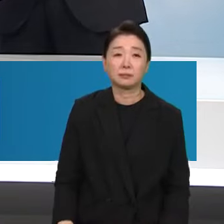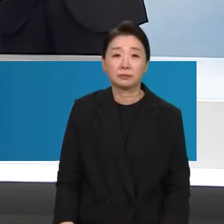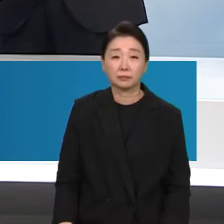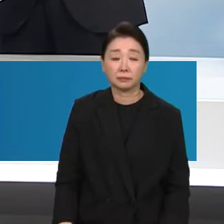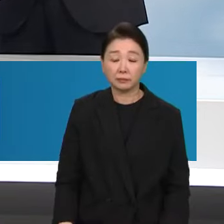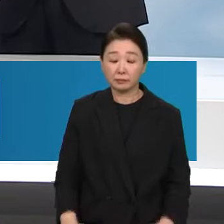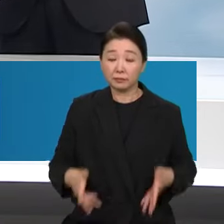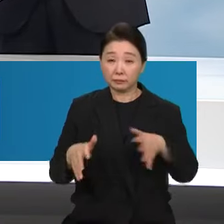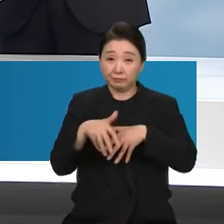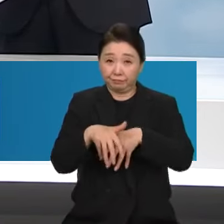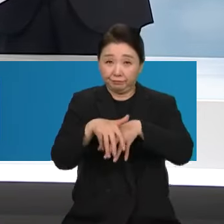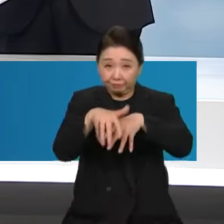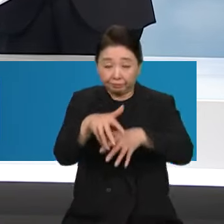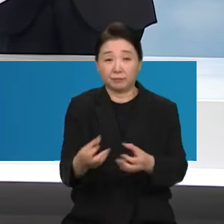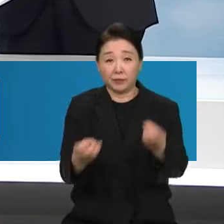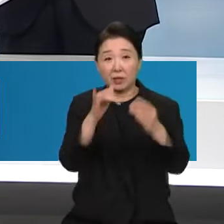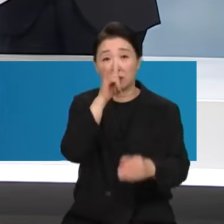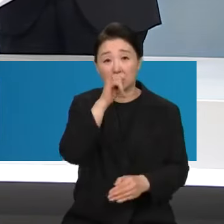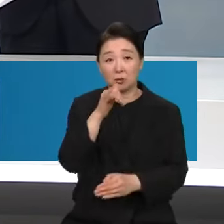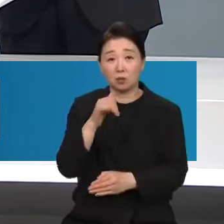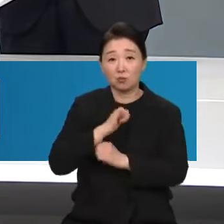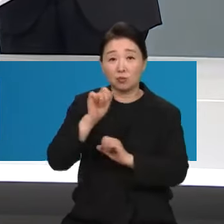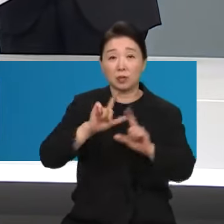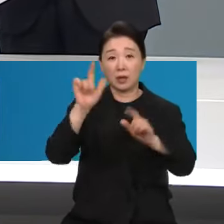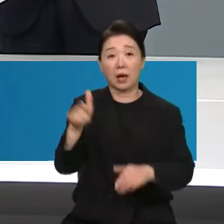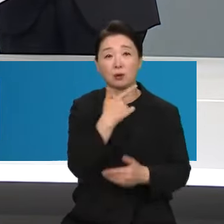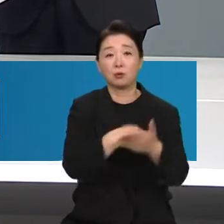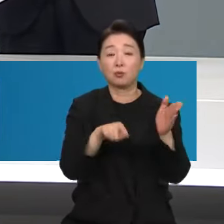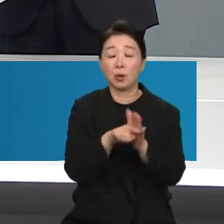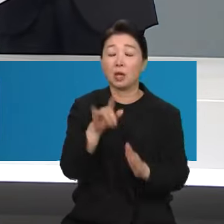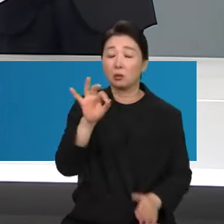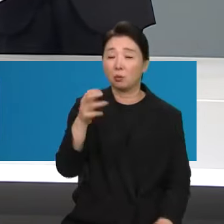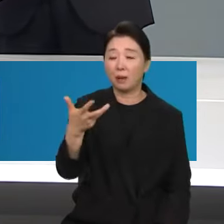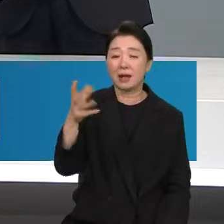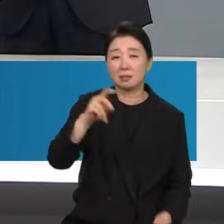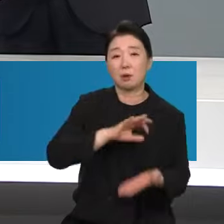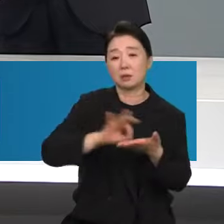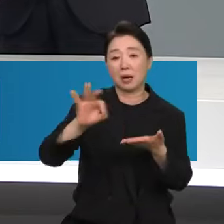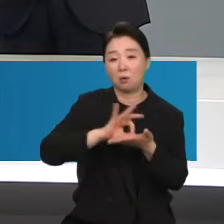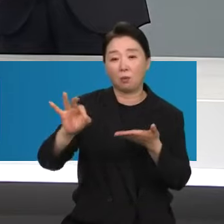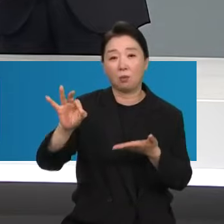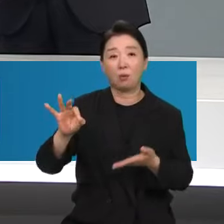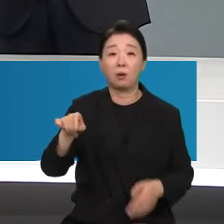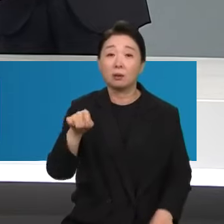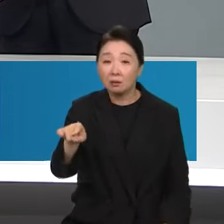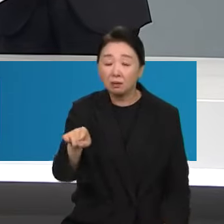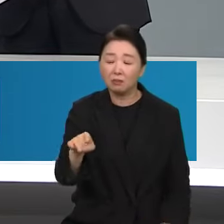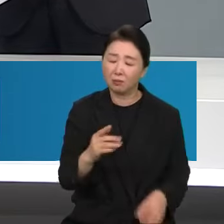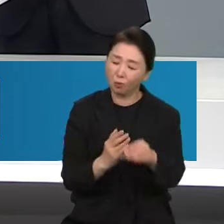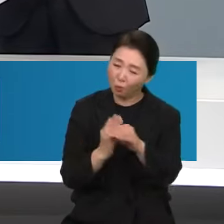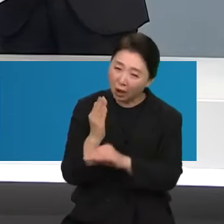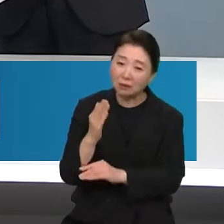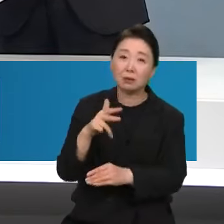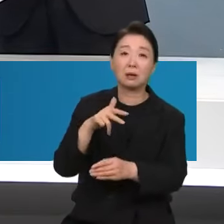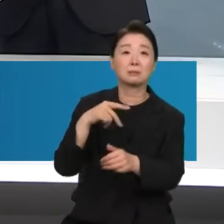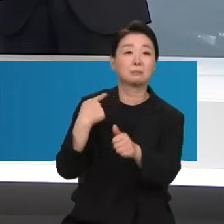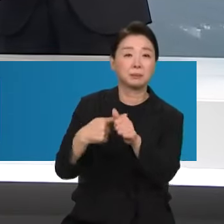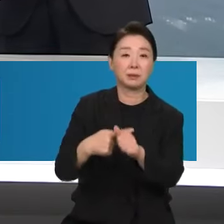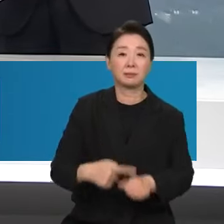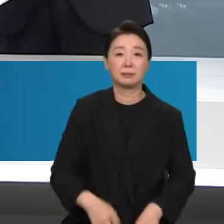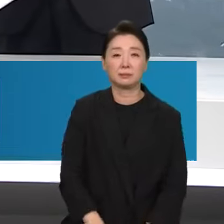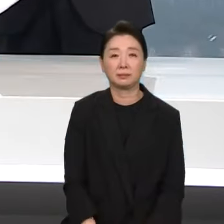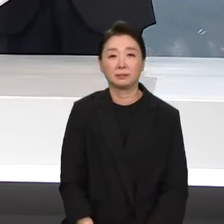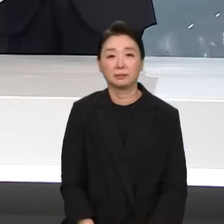행진과 각종 행사 등 국군의 날 하루를 위해서 80억 원 가까운 세금이 쓰이는데 이걸 놓고 과도하다는 지적도 나오고